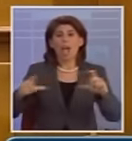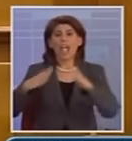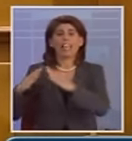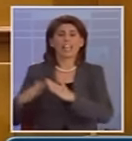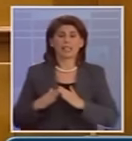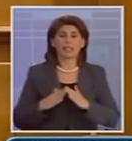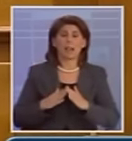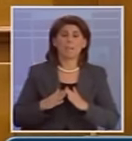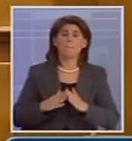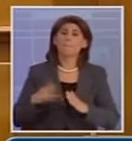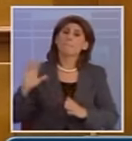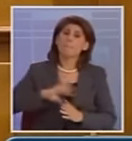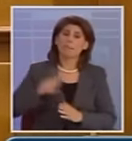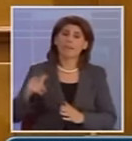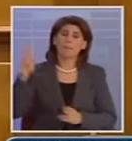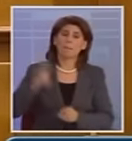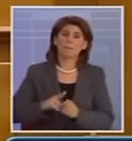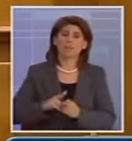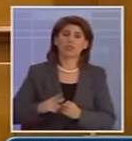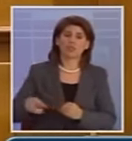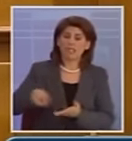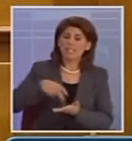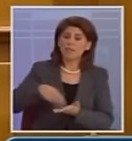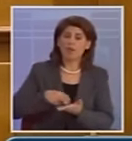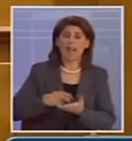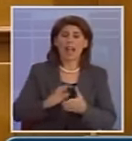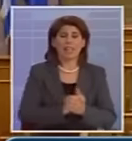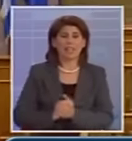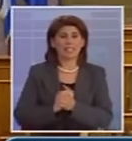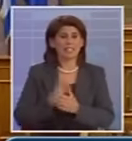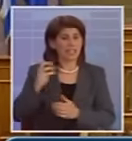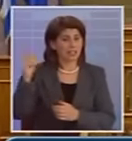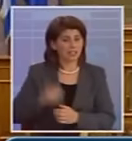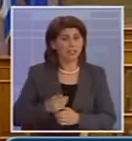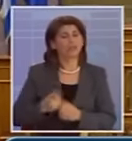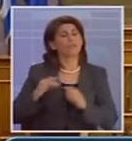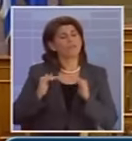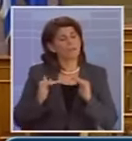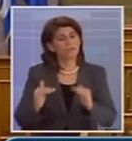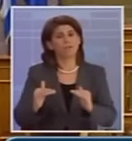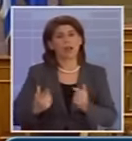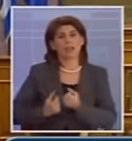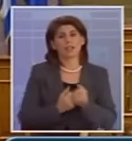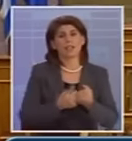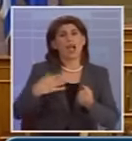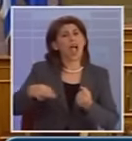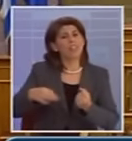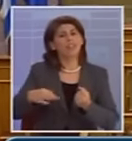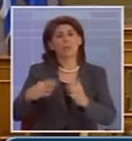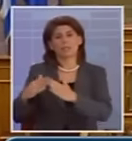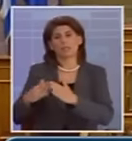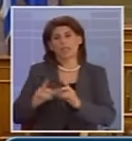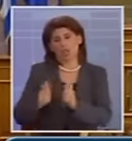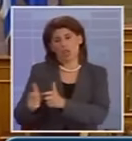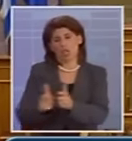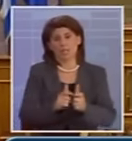εισφοράς αλληλεγγύης κατά 30%, του φόρου πετρελαίου κατά 30%, με διατήρηση της ενίσχυσης για τα δύναμα νοικοκυριά.